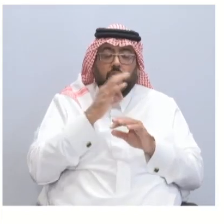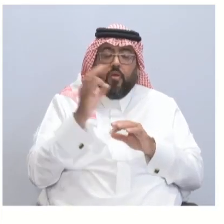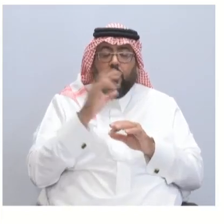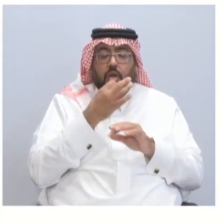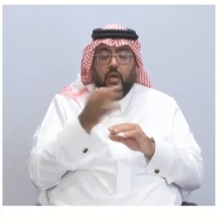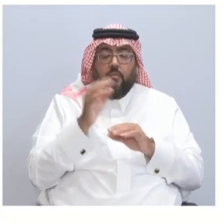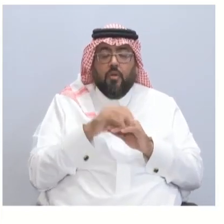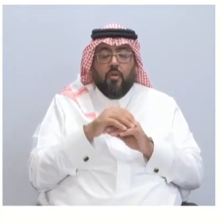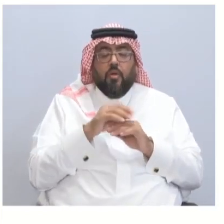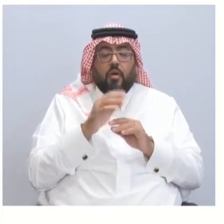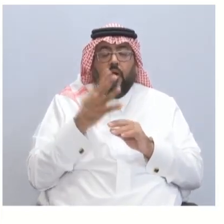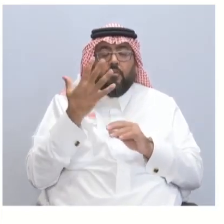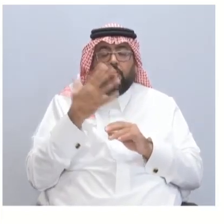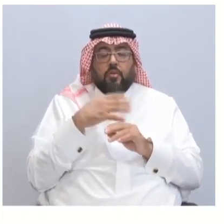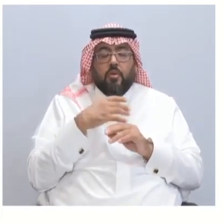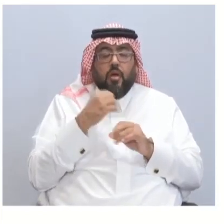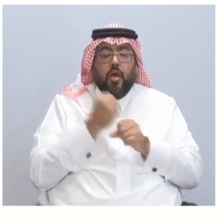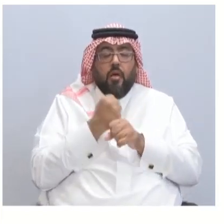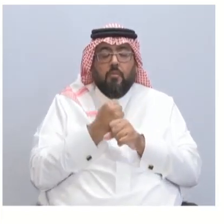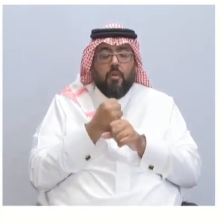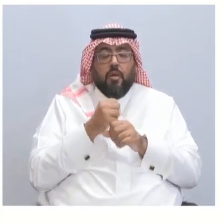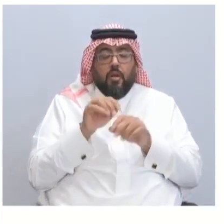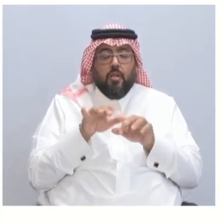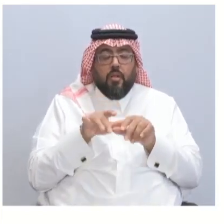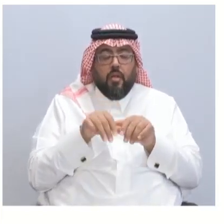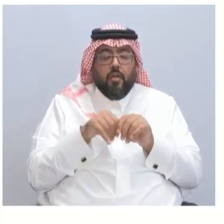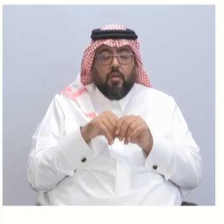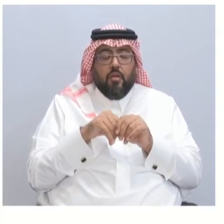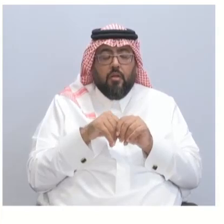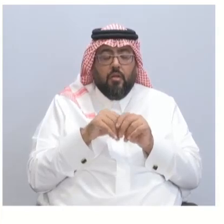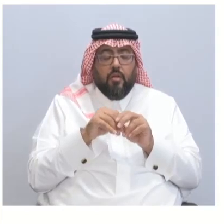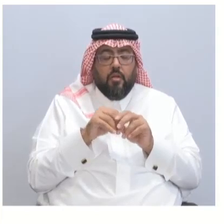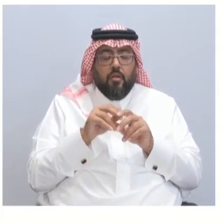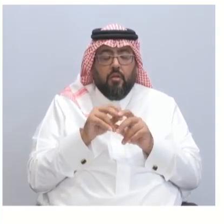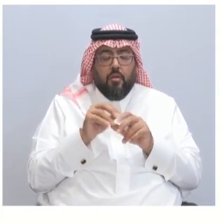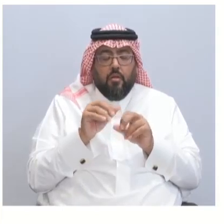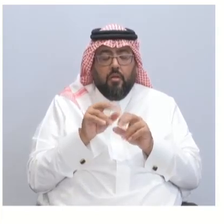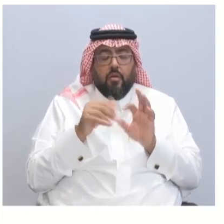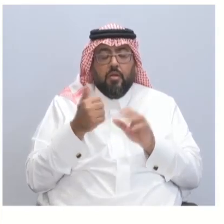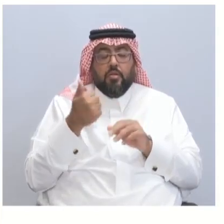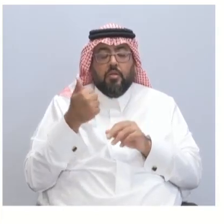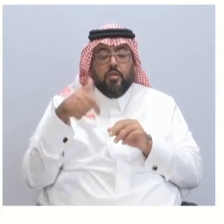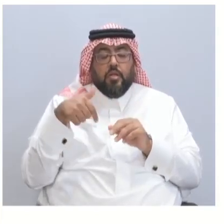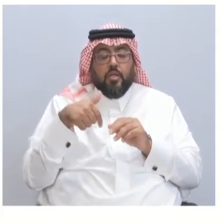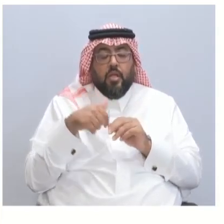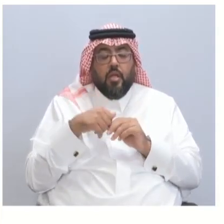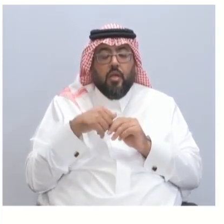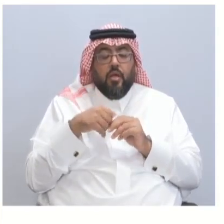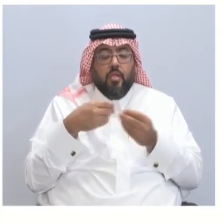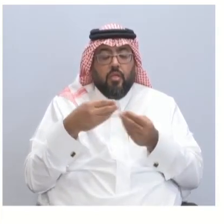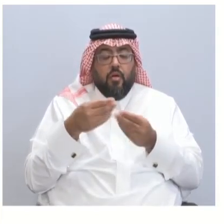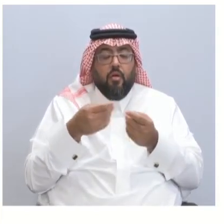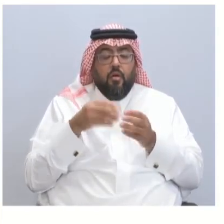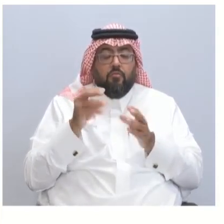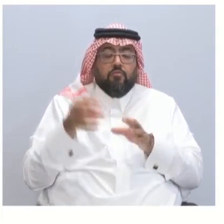واكتمالها خمسه استعمال التقنيه الحديثه 6 توافر